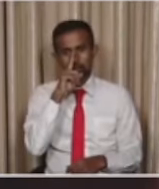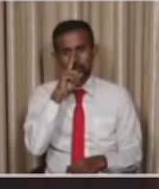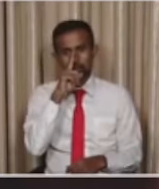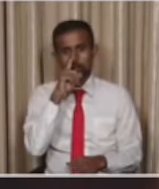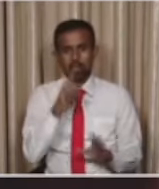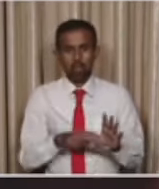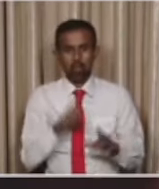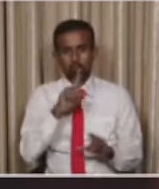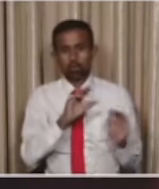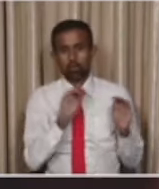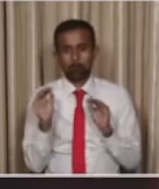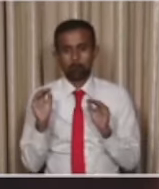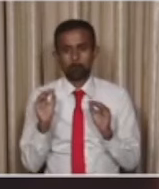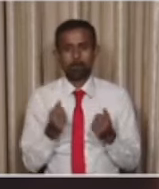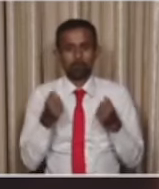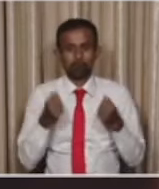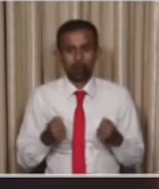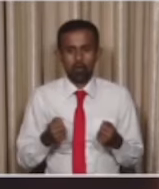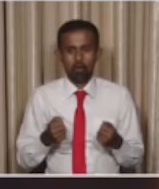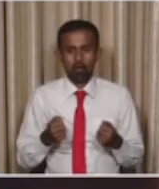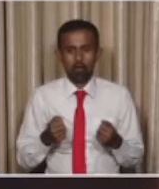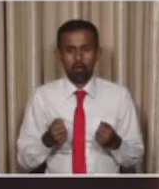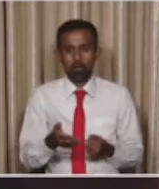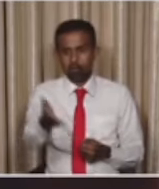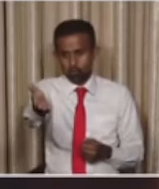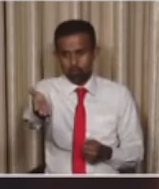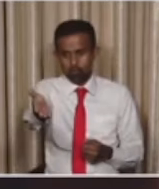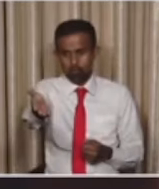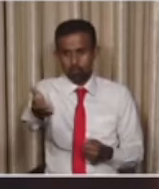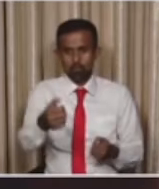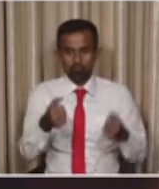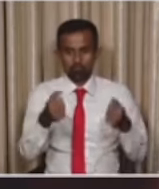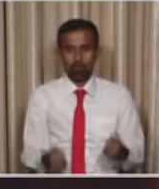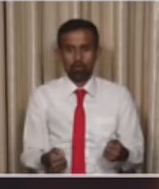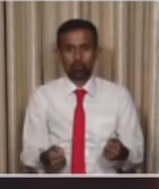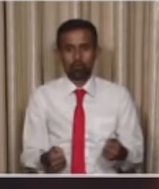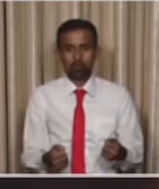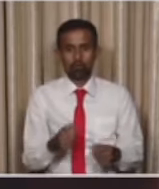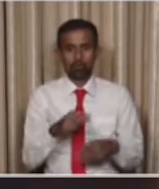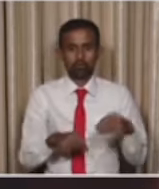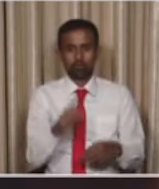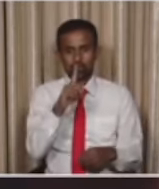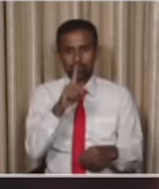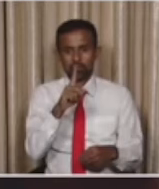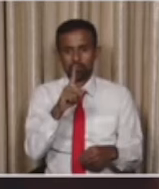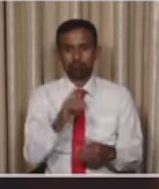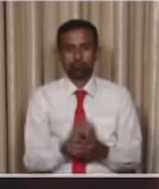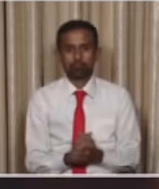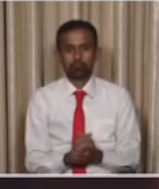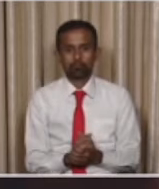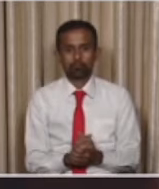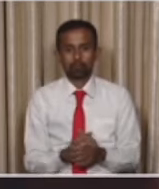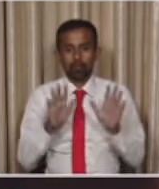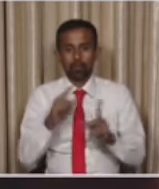ඒ අවුරුද්දකට පස්සේ ඇවිල්ලා වාඩි වුණා. අන්න අතන වාඩි වුණේ එක ඡන්දයක් අරගෙන. ඈ මොකද වුනේ? අන්නේ